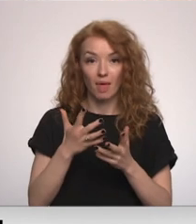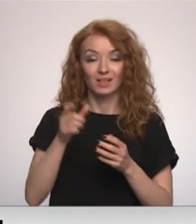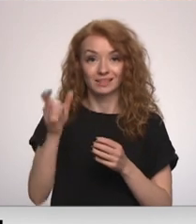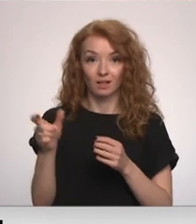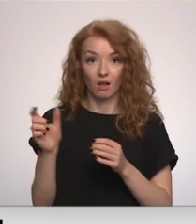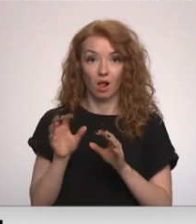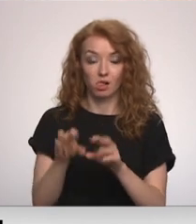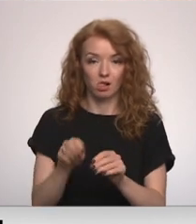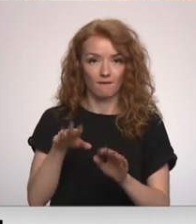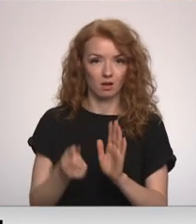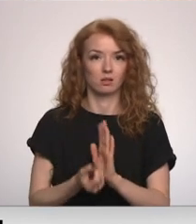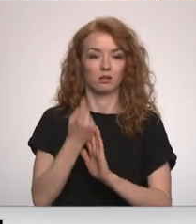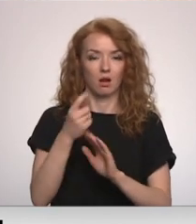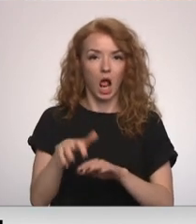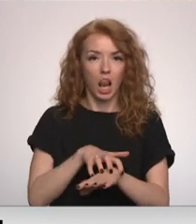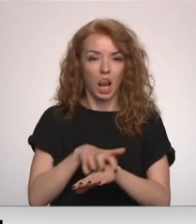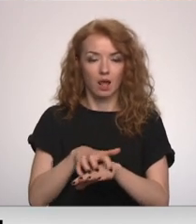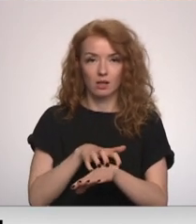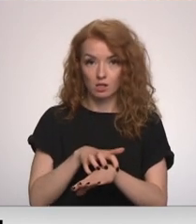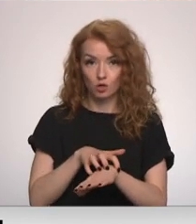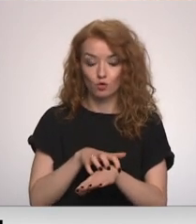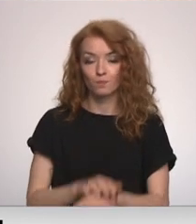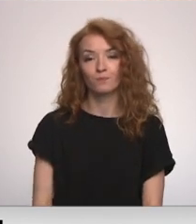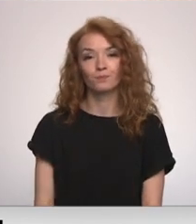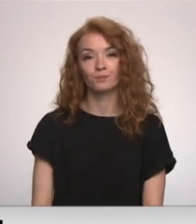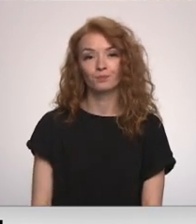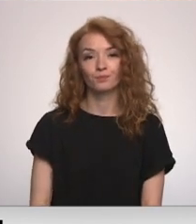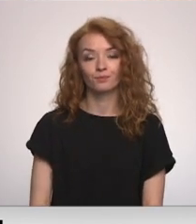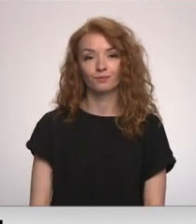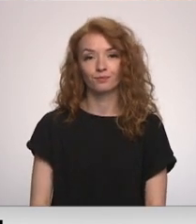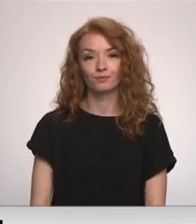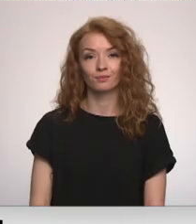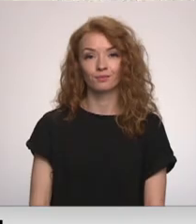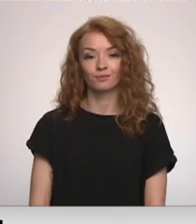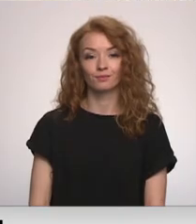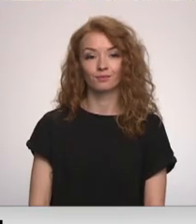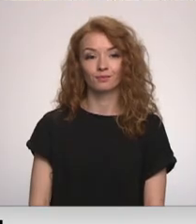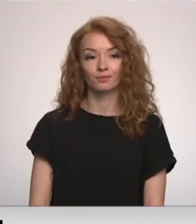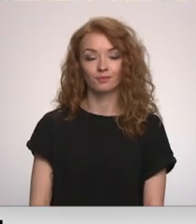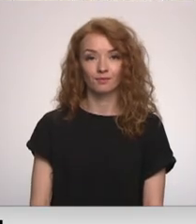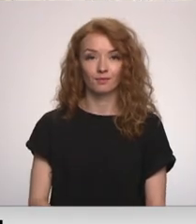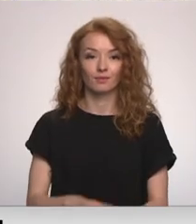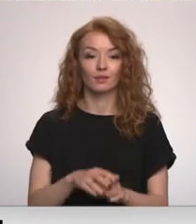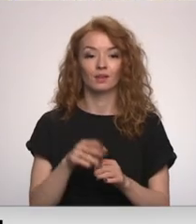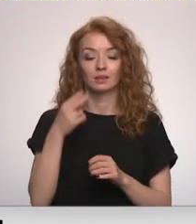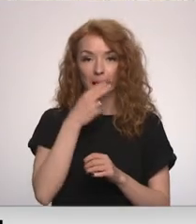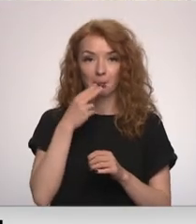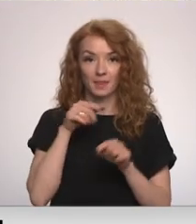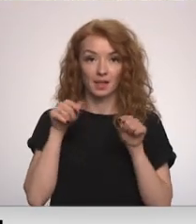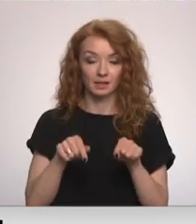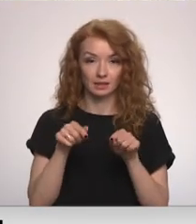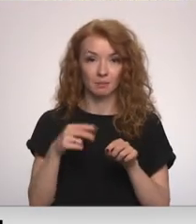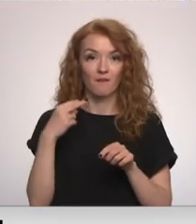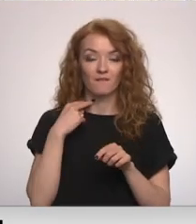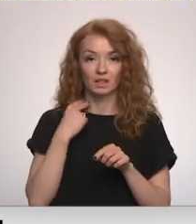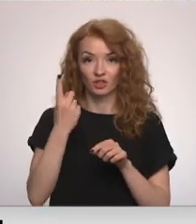saskara ar tām var izraisīt alerģisku reakciju. Plašāk nākamajā sižetā. Jelgavas novada zemnieku pagasta zemnieku saimniecība